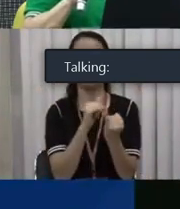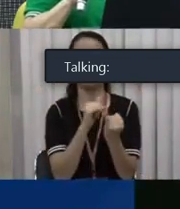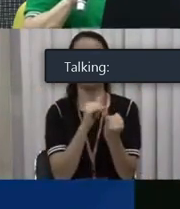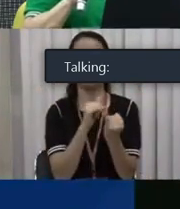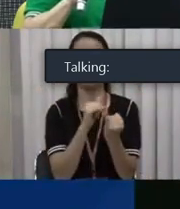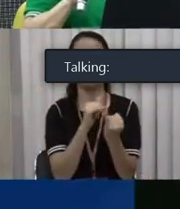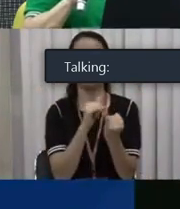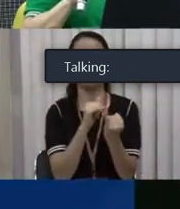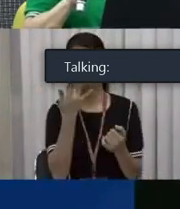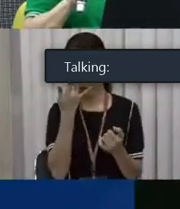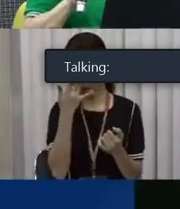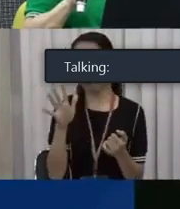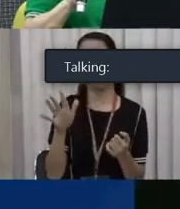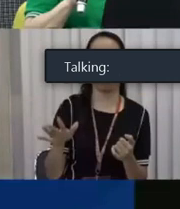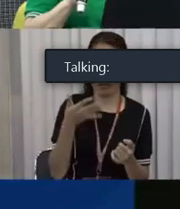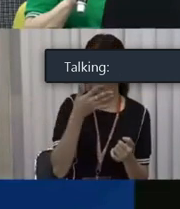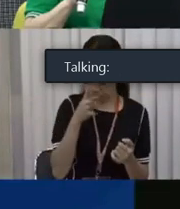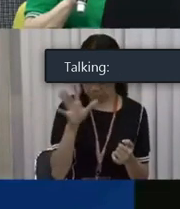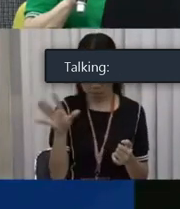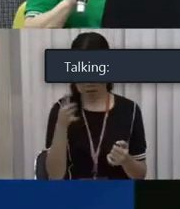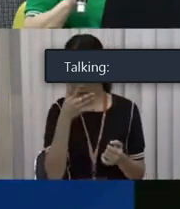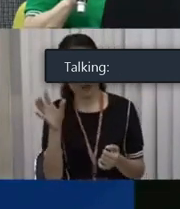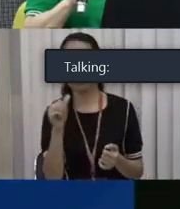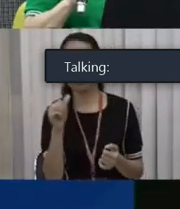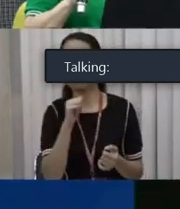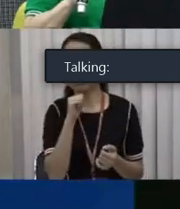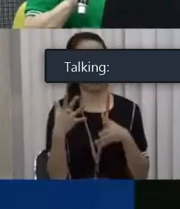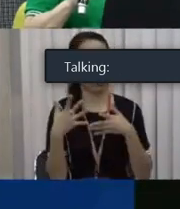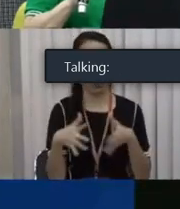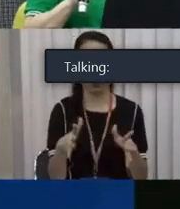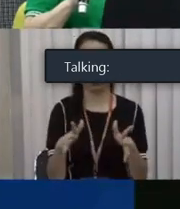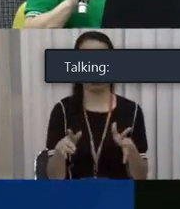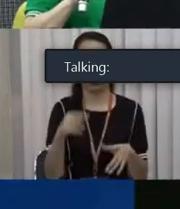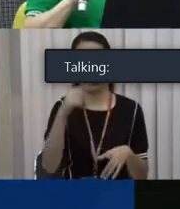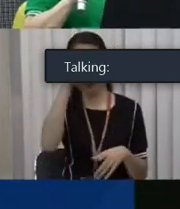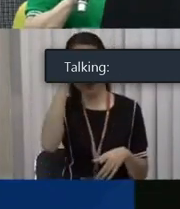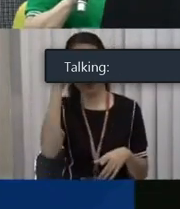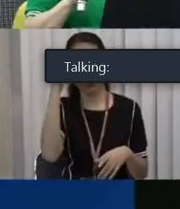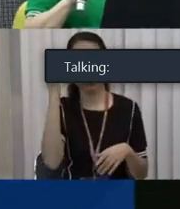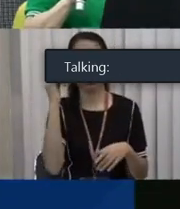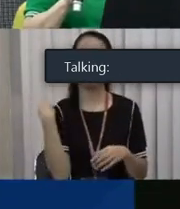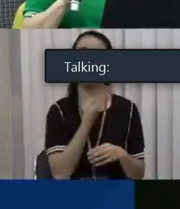dili nato sa walang bahala. Kay tungod sa panghitabo karon,